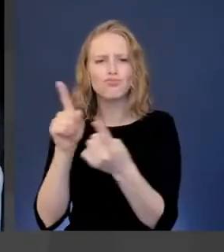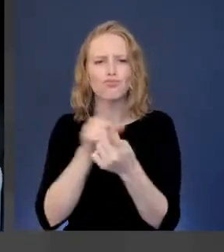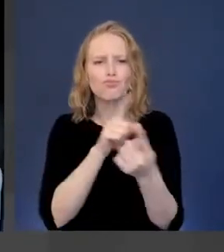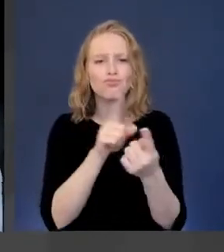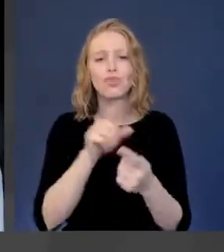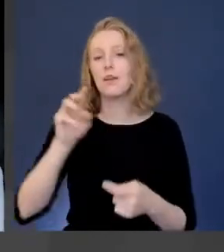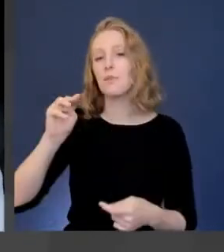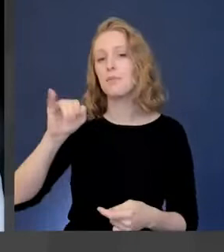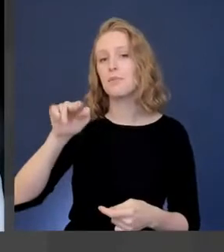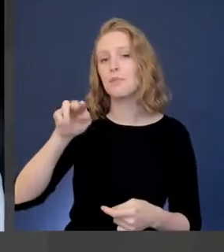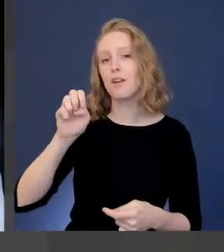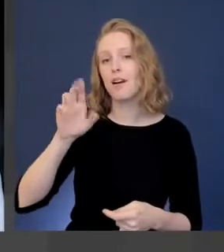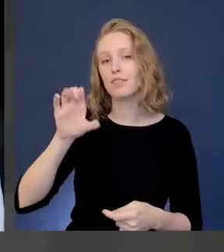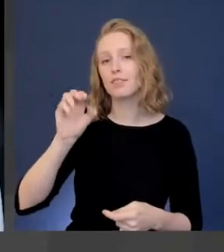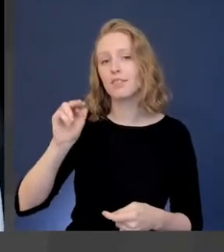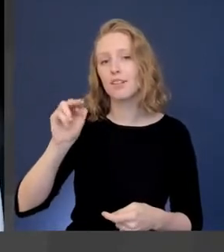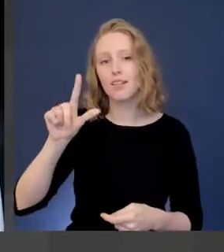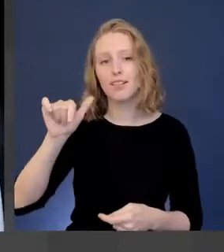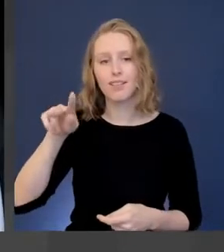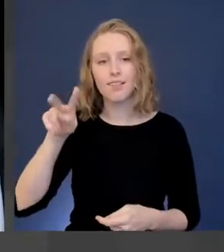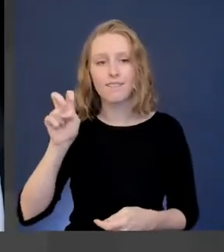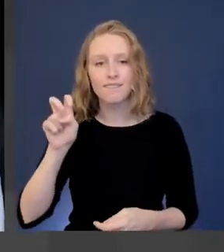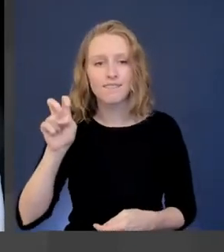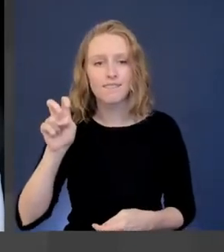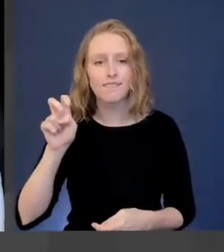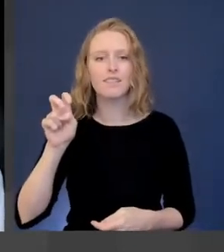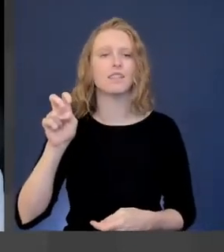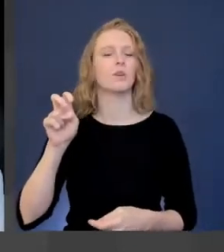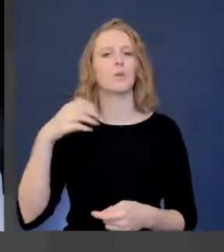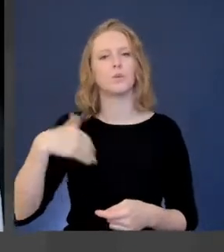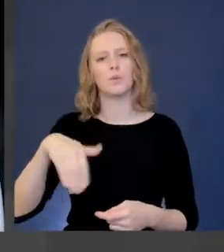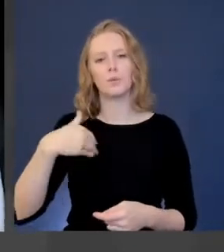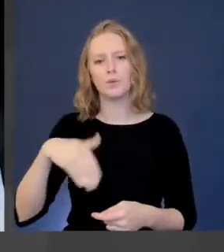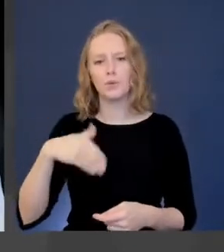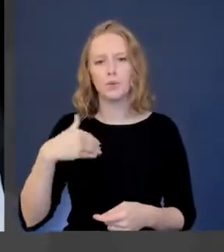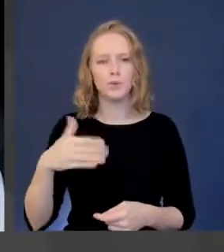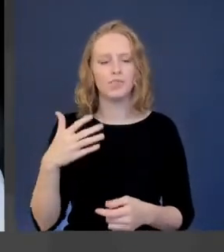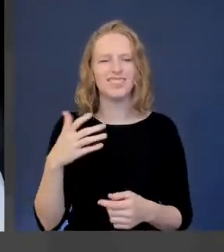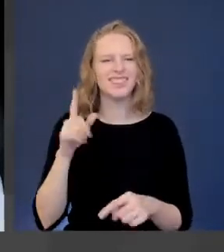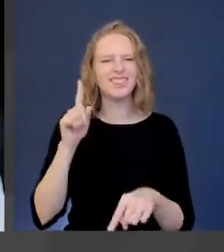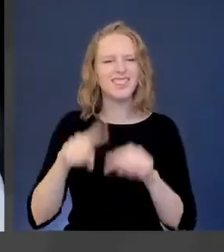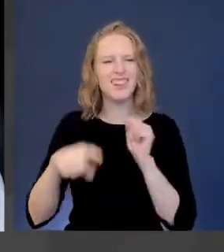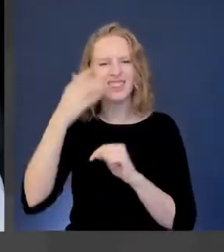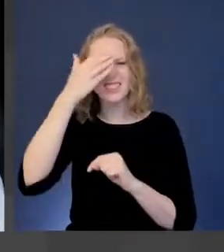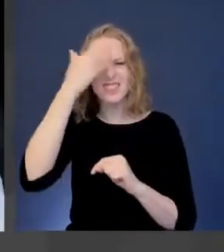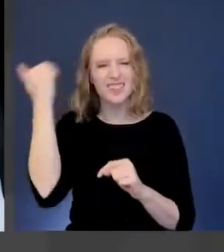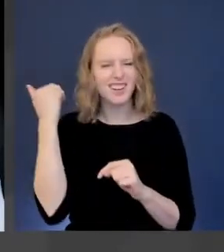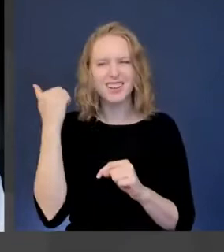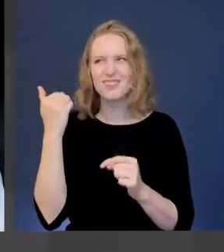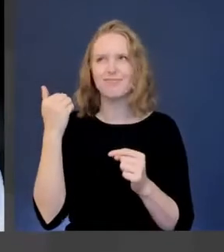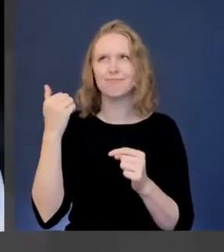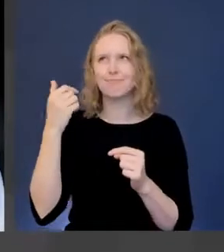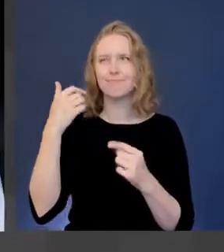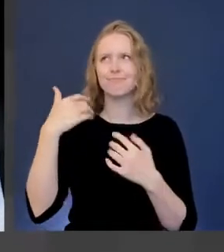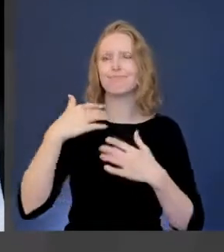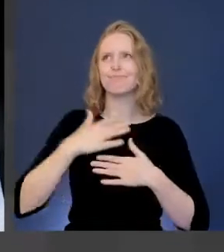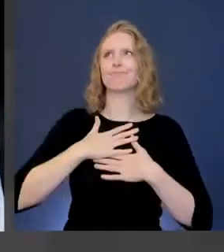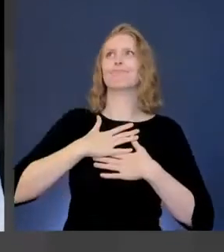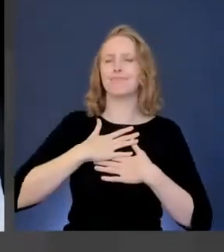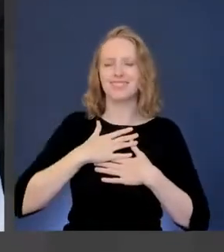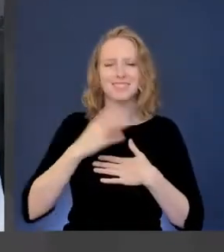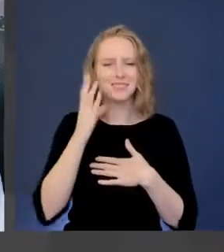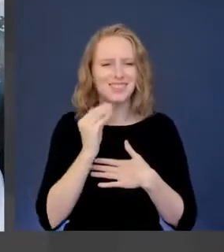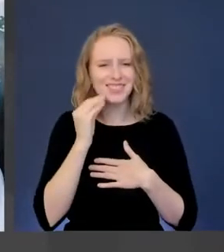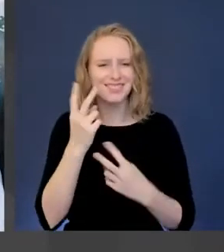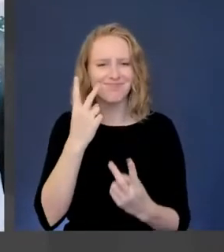ライブでサブ MC をさせていただくという本当にかけがえのない素晴らしい体験をマインクラフト